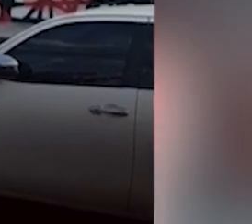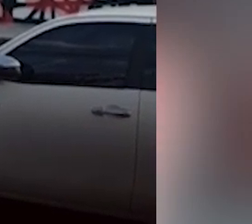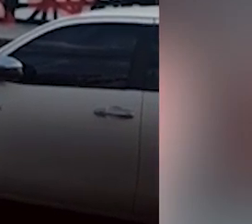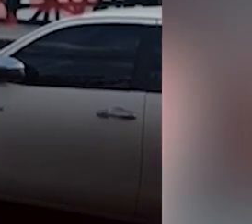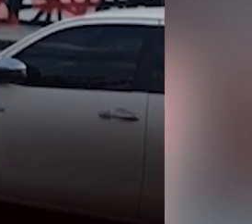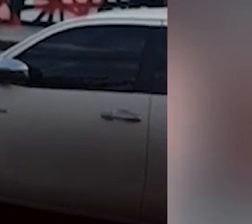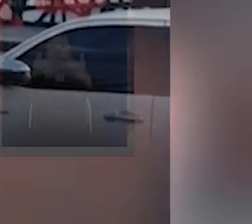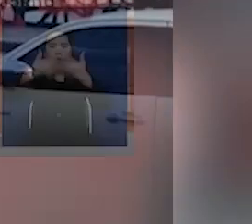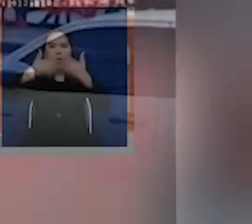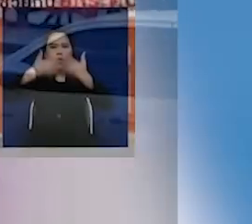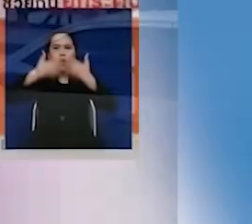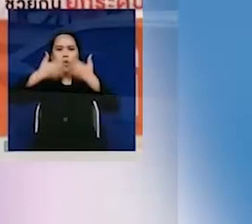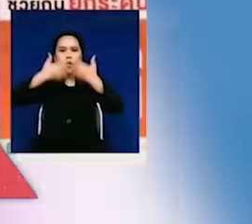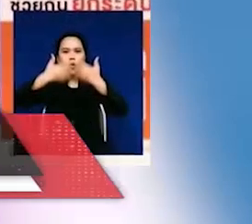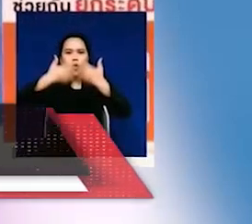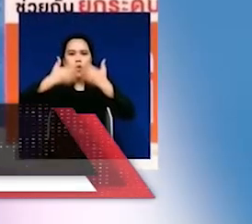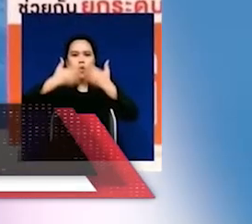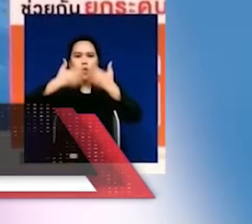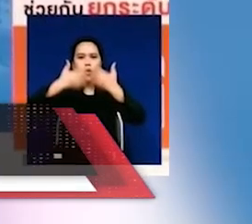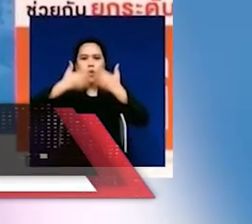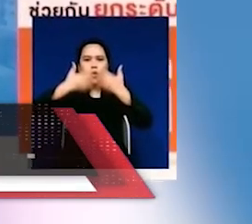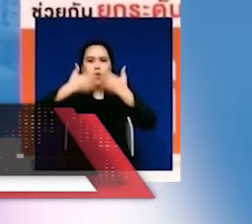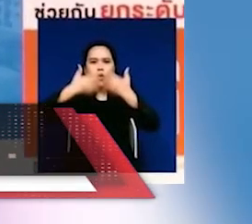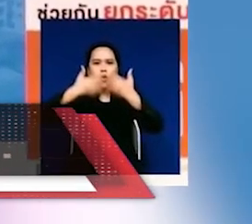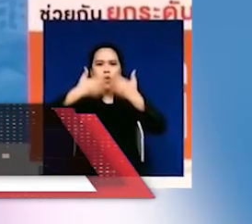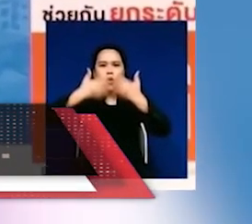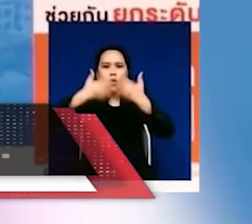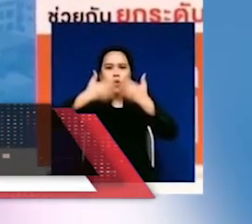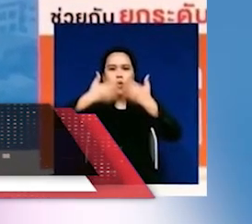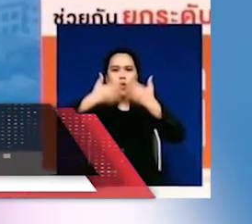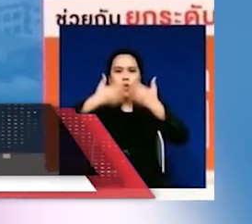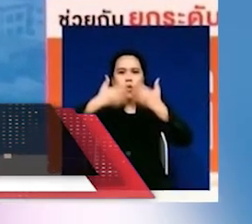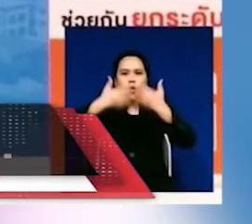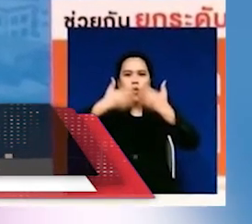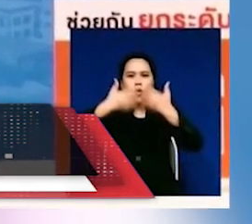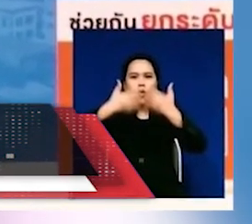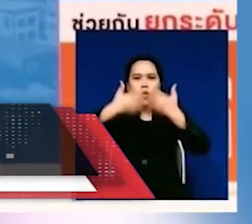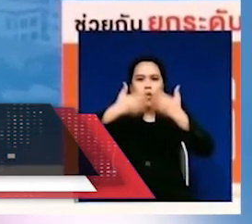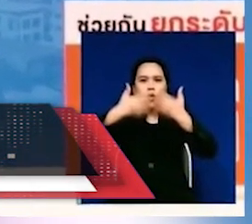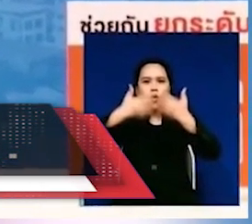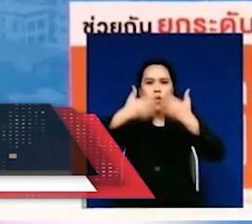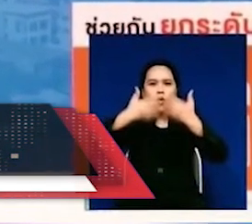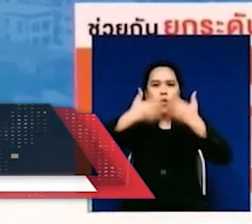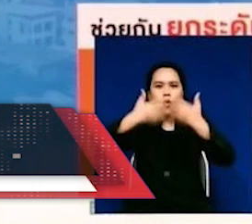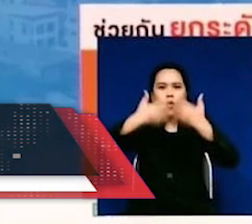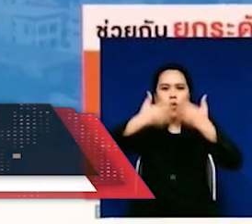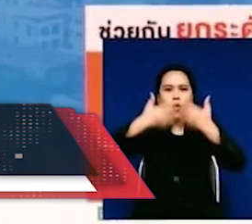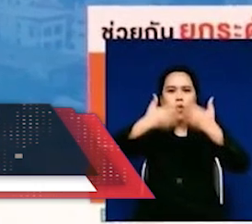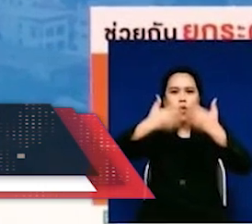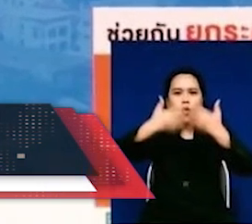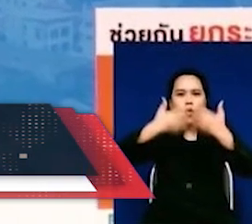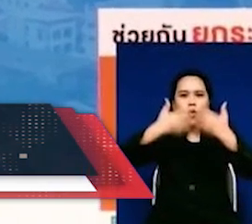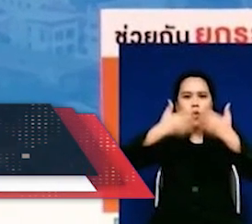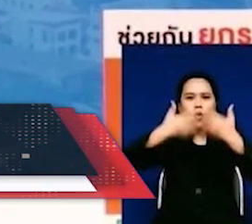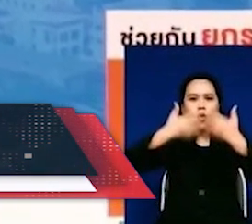อนวันที่28ธันวาคมนายสาธิตปิตุเตชะรัฐมนตรีช่วยว่าการกระทรวงสาธารณสุขโพสต์เฟ